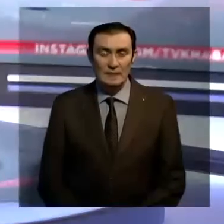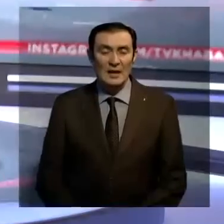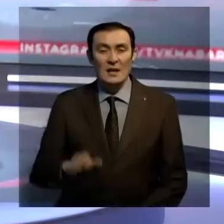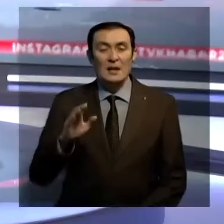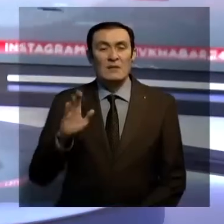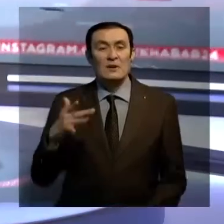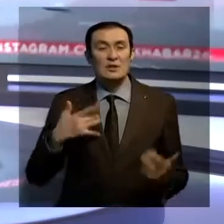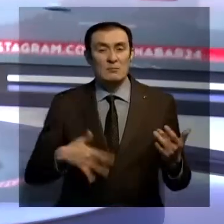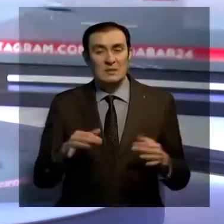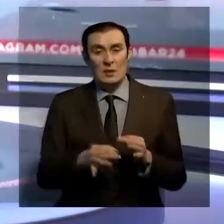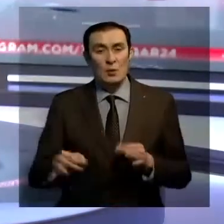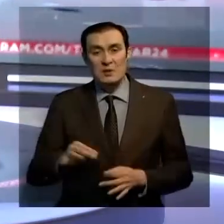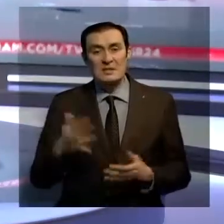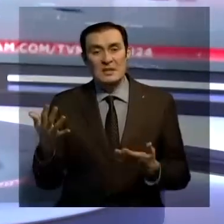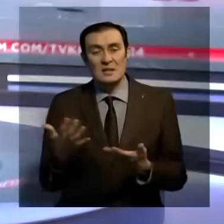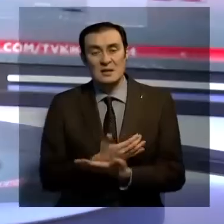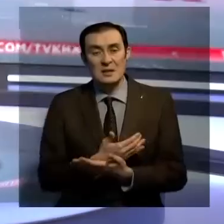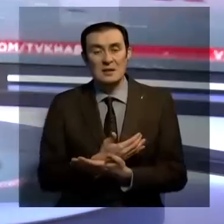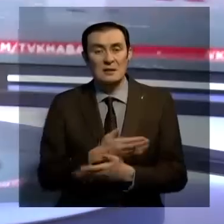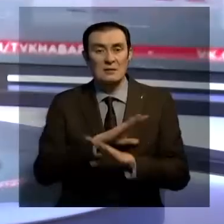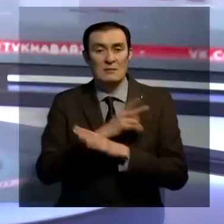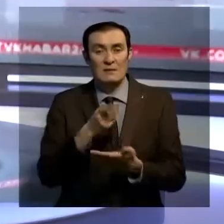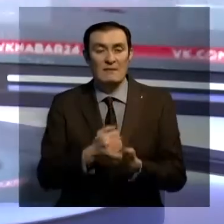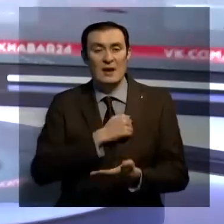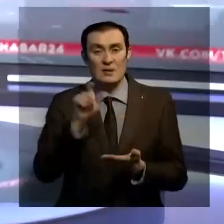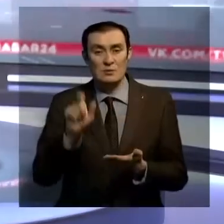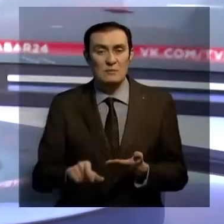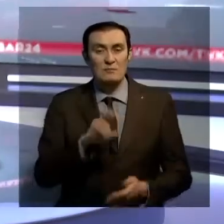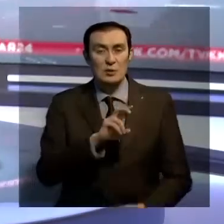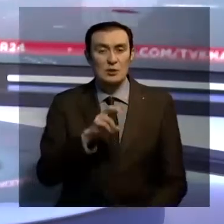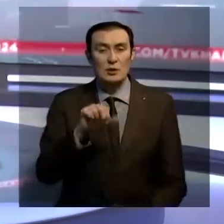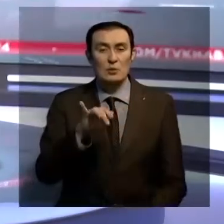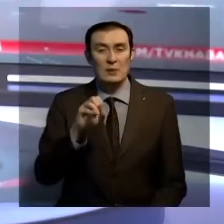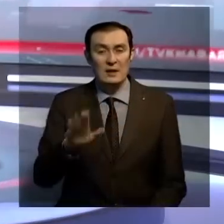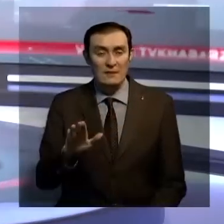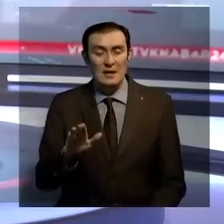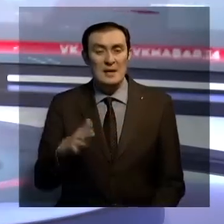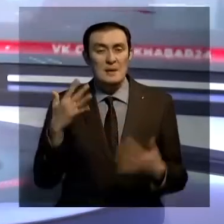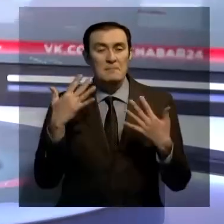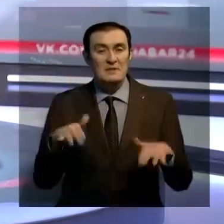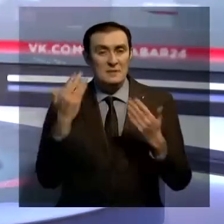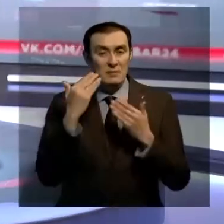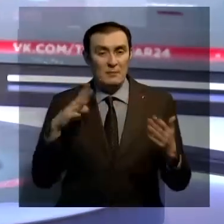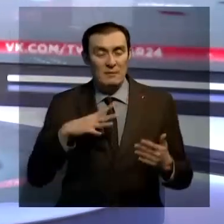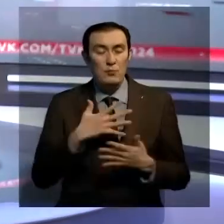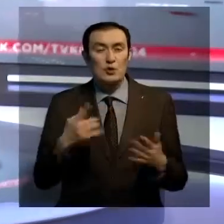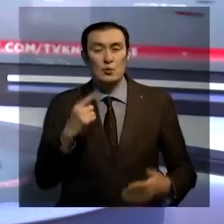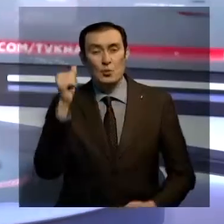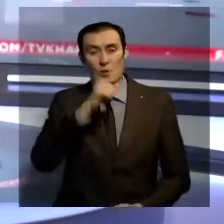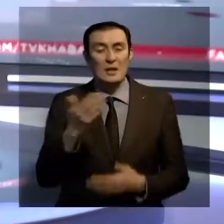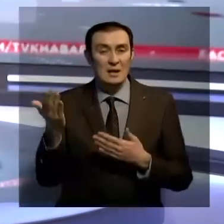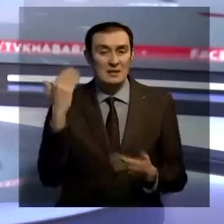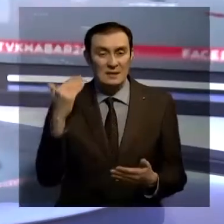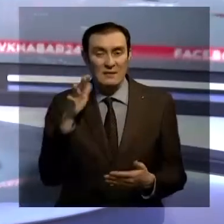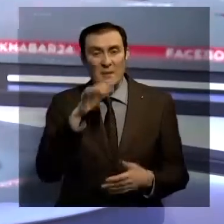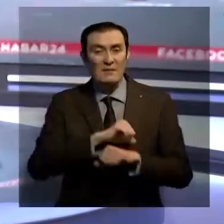К другим темам. В Жамбылской области нашли останки военнослужащего Бауржана Даутбаева, без вести пропавшего больше года назад